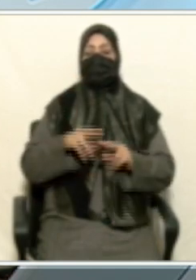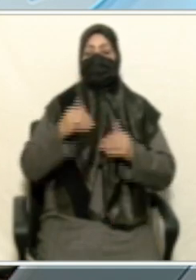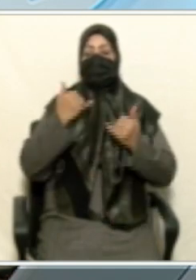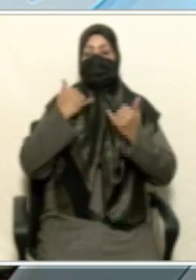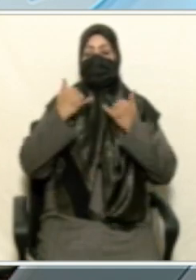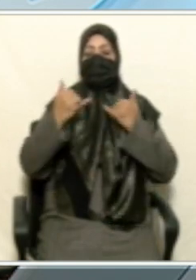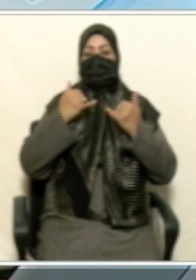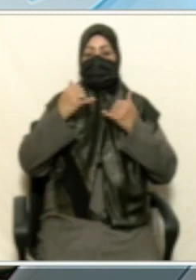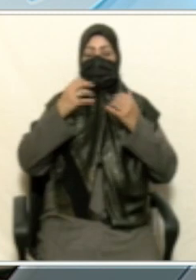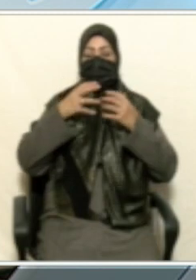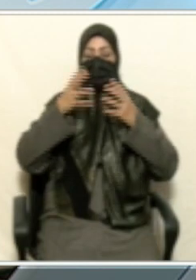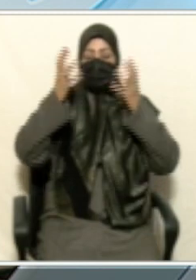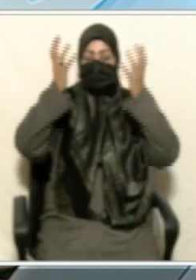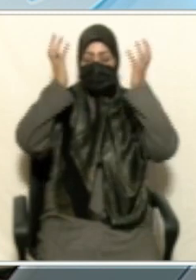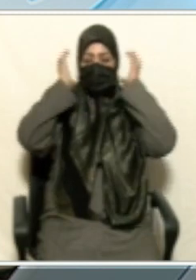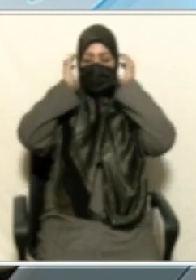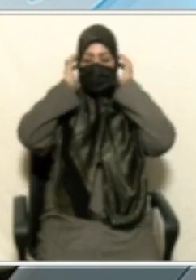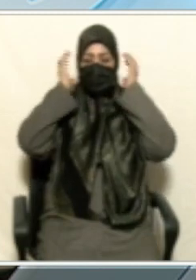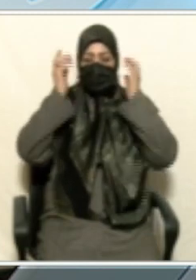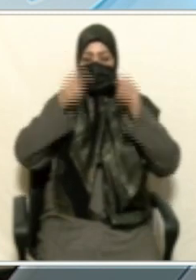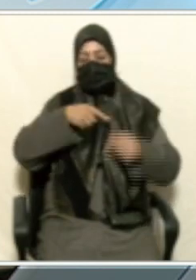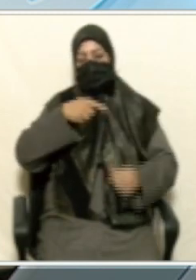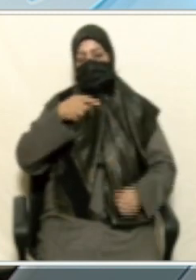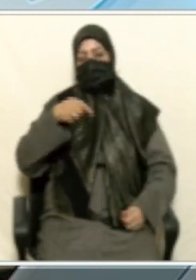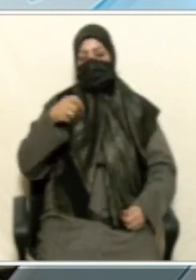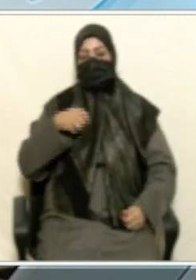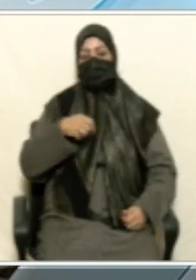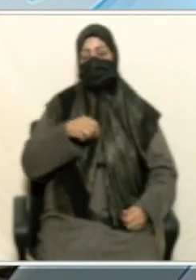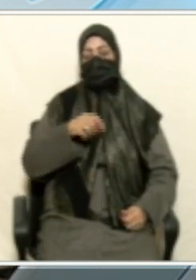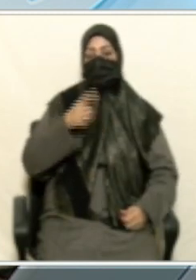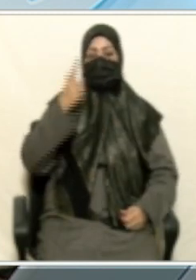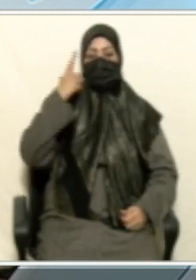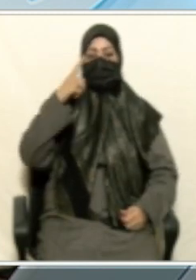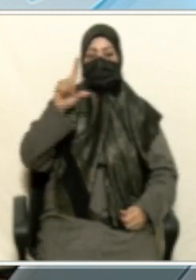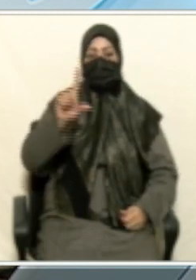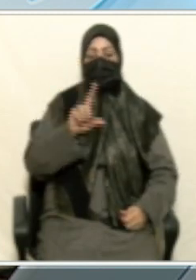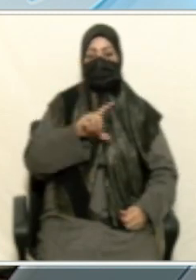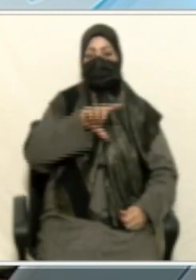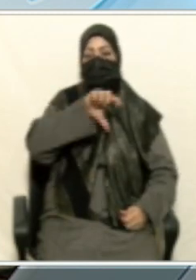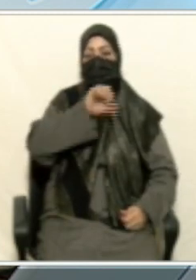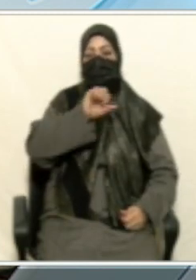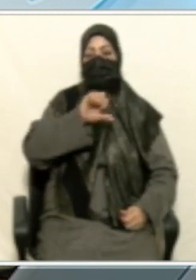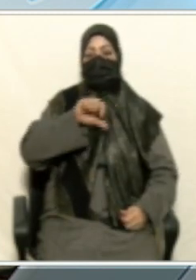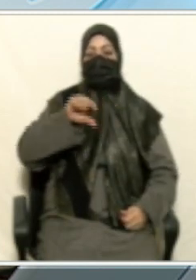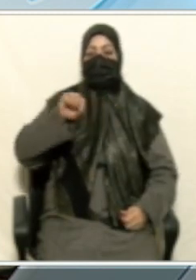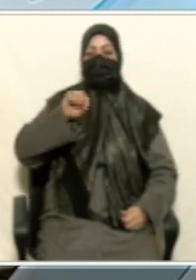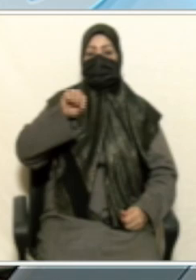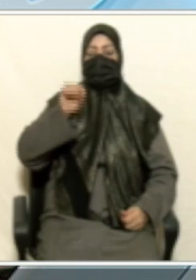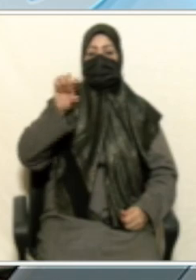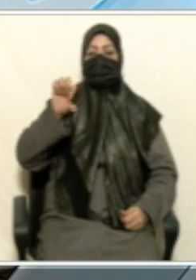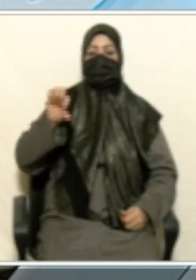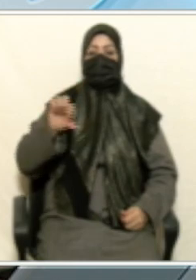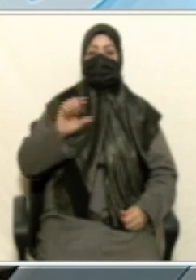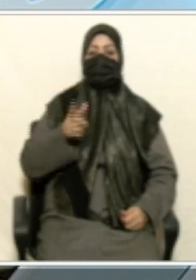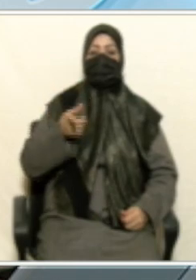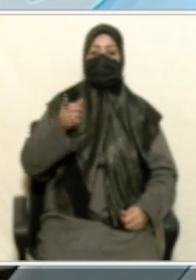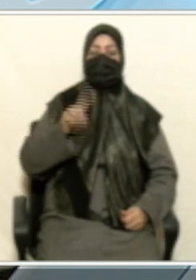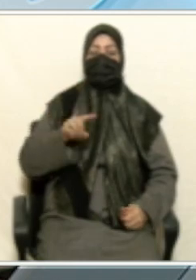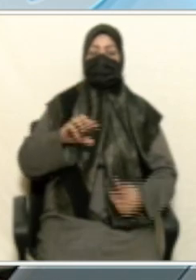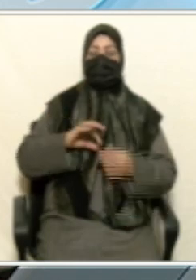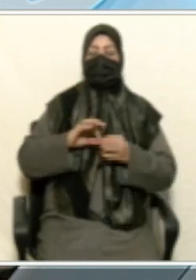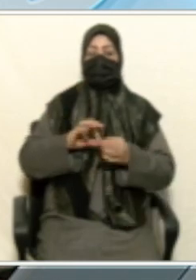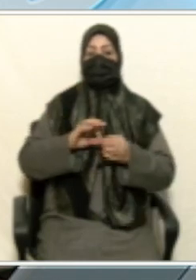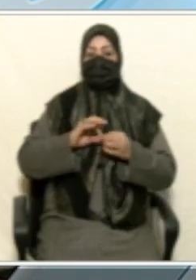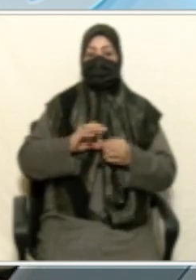راديو دار الإفتاء الليبية على التردد 90.9، ويمكنكم متابعتنا على قناة دار الإفتاء الليبية على التردد